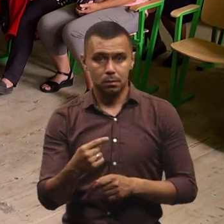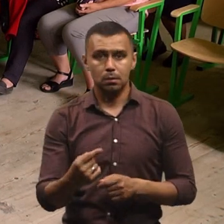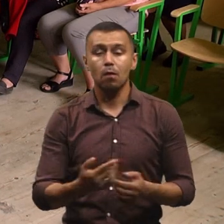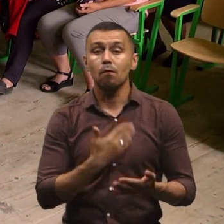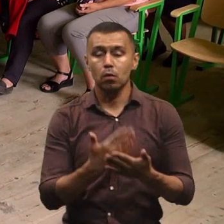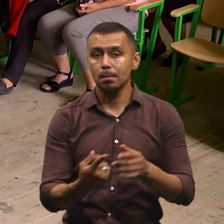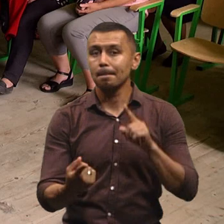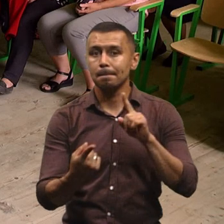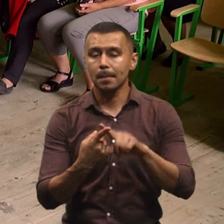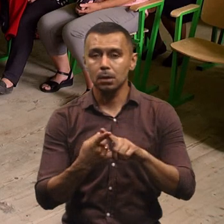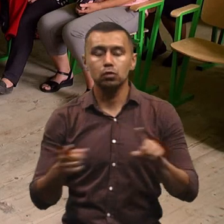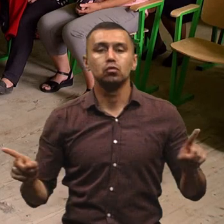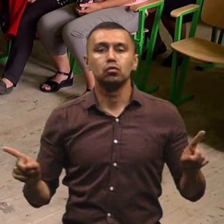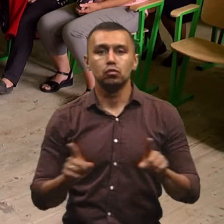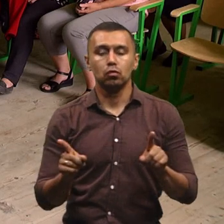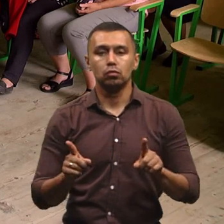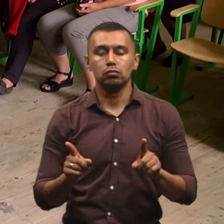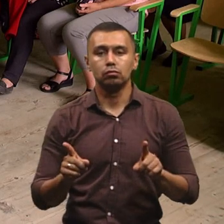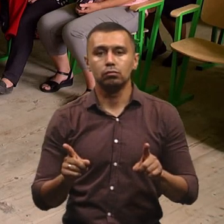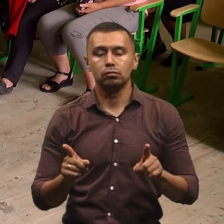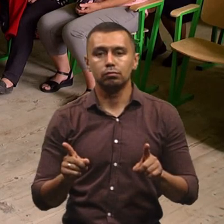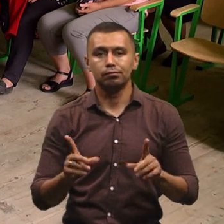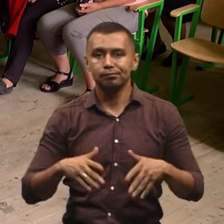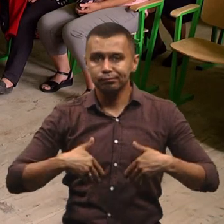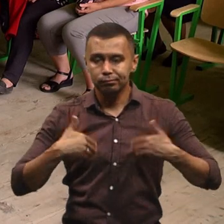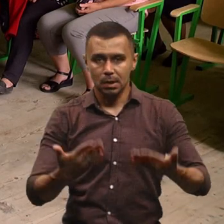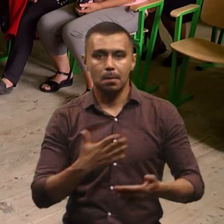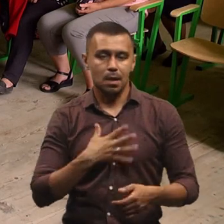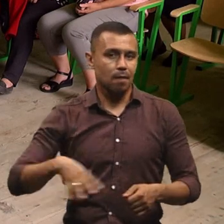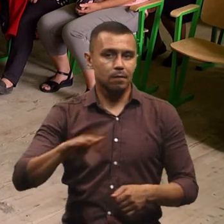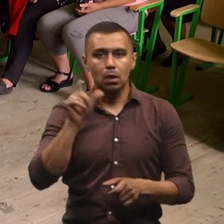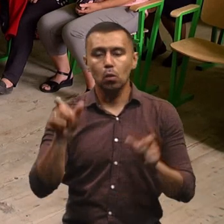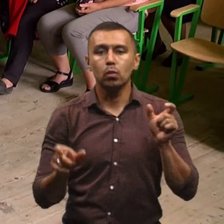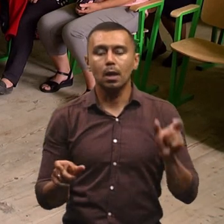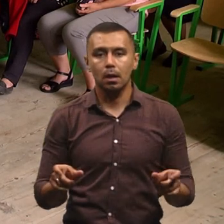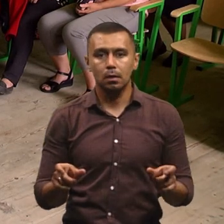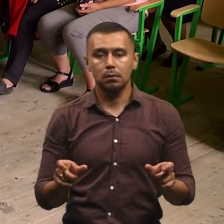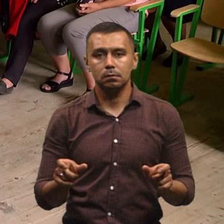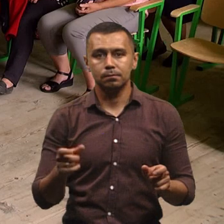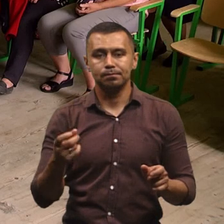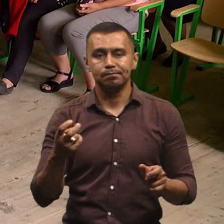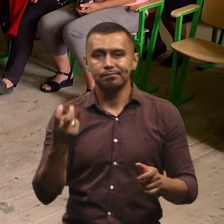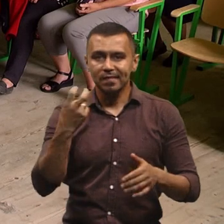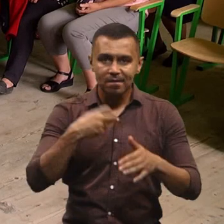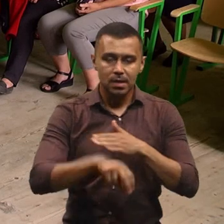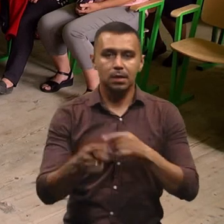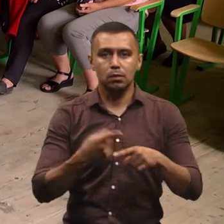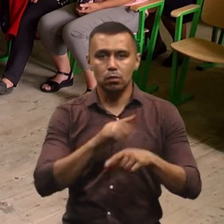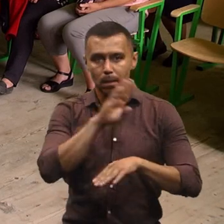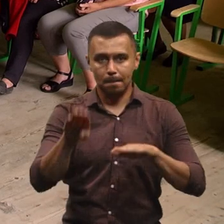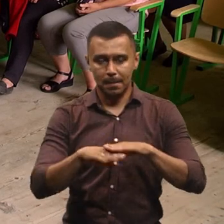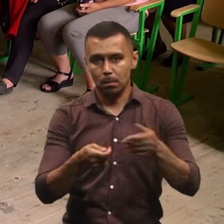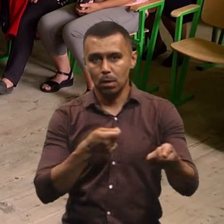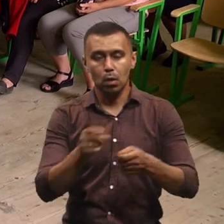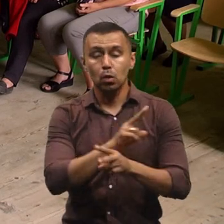перше що спонукало І я так думаю мене і всіх людей вийти з цього підпорядкування і